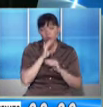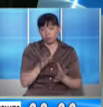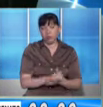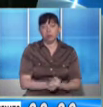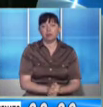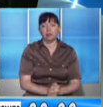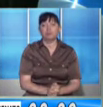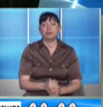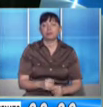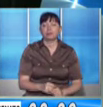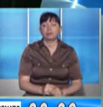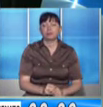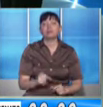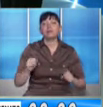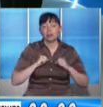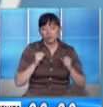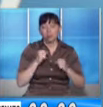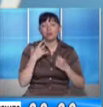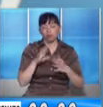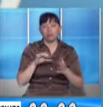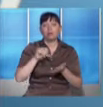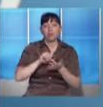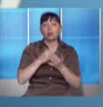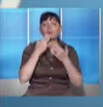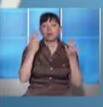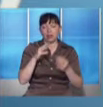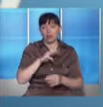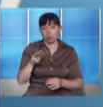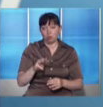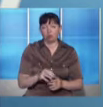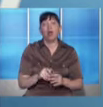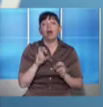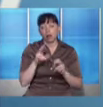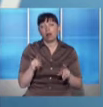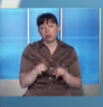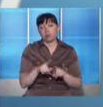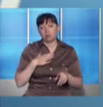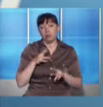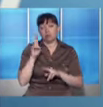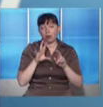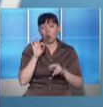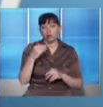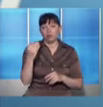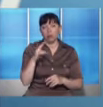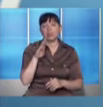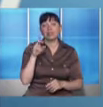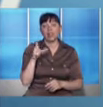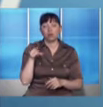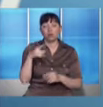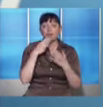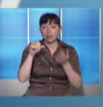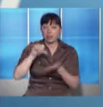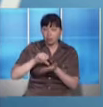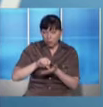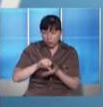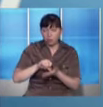mult să vă concentrați pe minutul de final. Vom începe, așa cum este regula, de la dumneavoastră, domnule Terguță, care nu